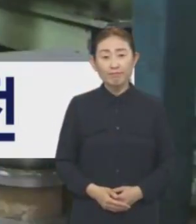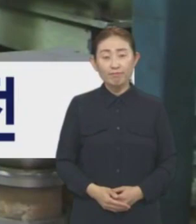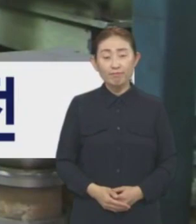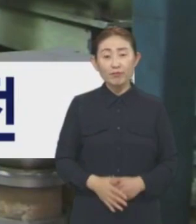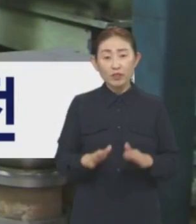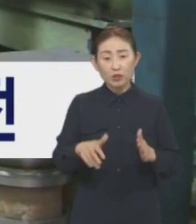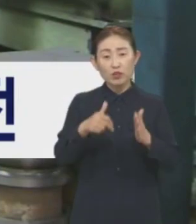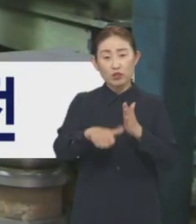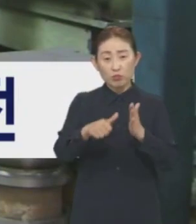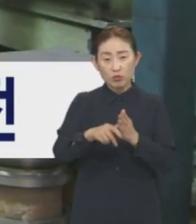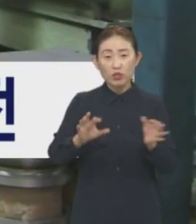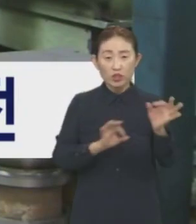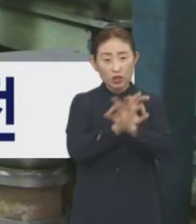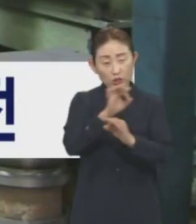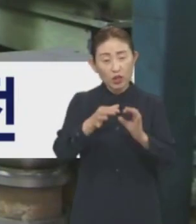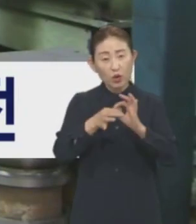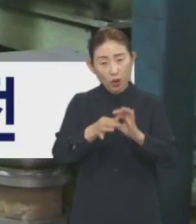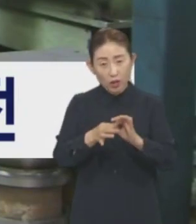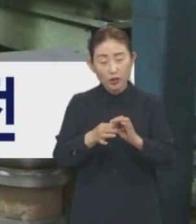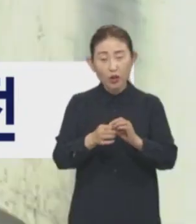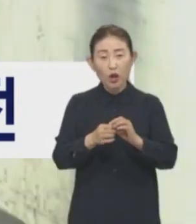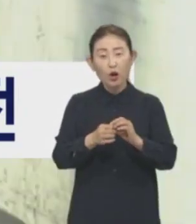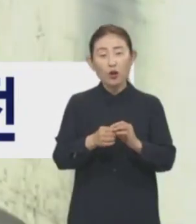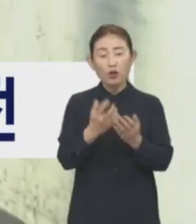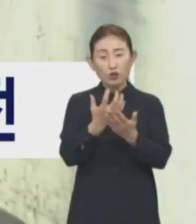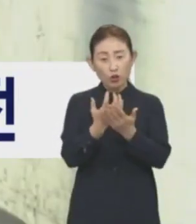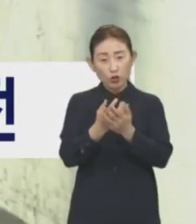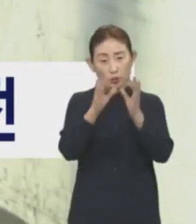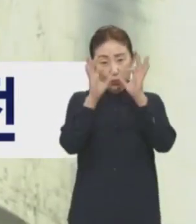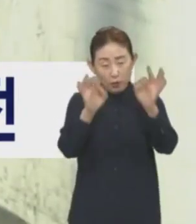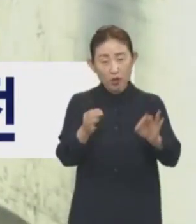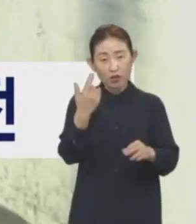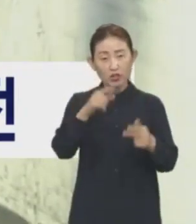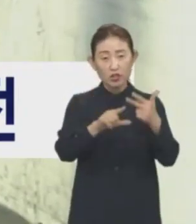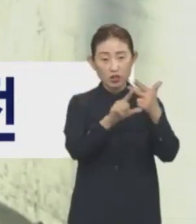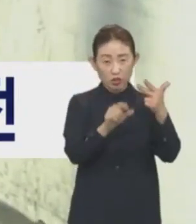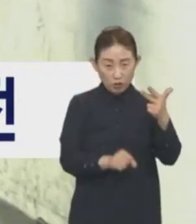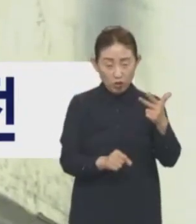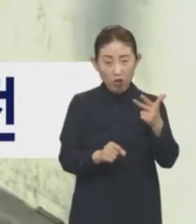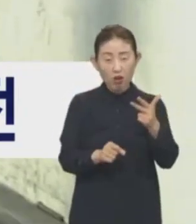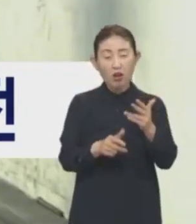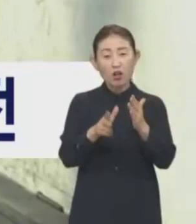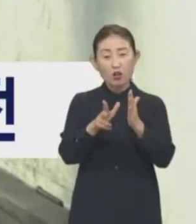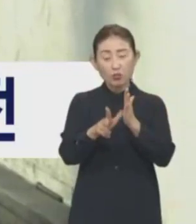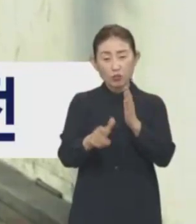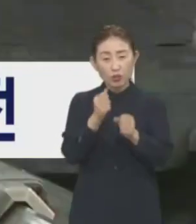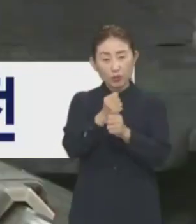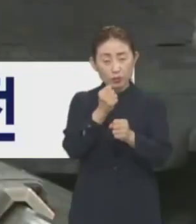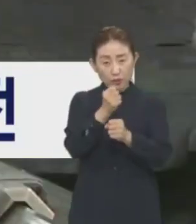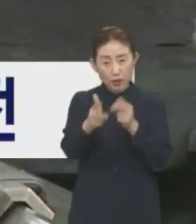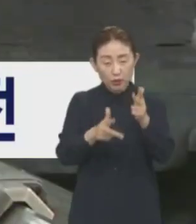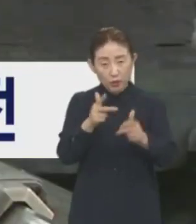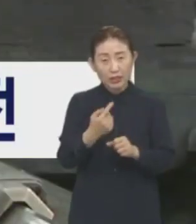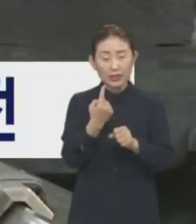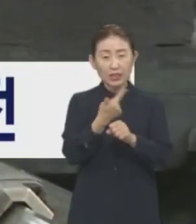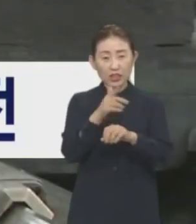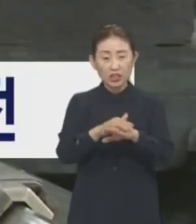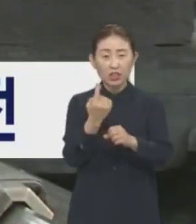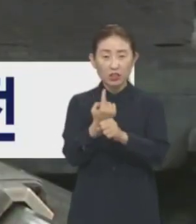충남본부가 발표한 실물경제 동향 보고서에 따르면 지난 7월 지역의 제조업 생산지수는 대전이 1년